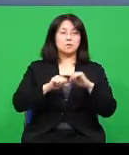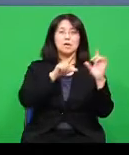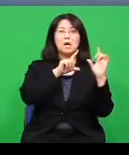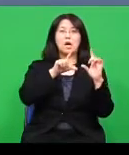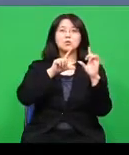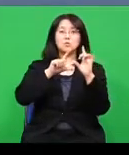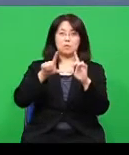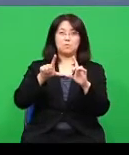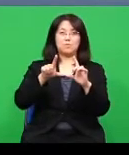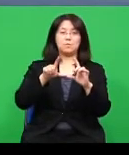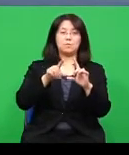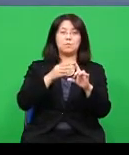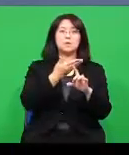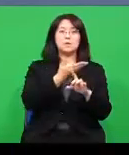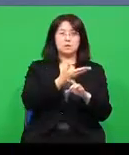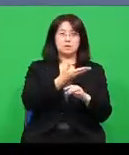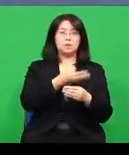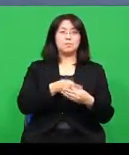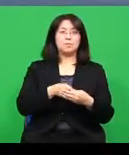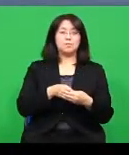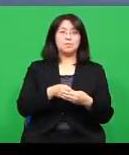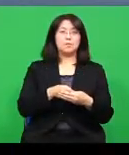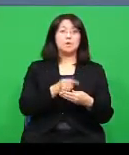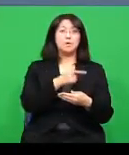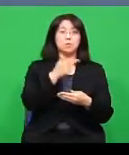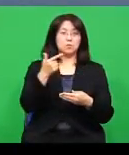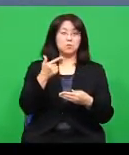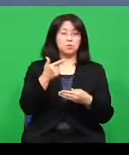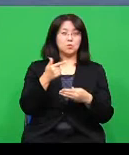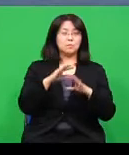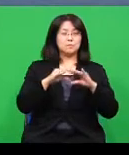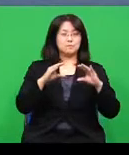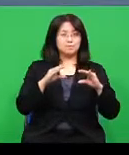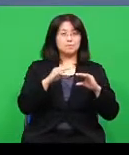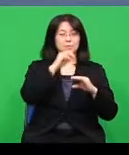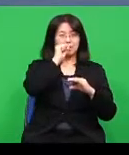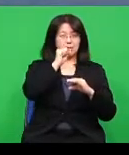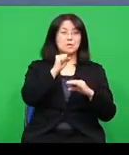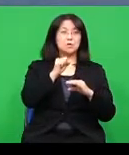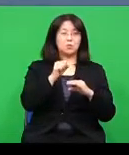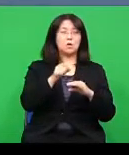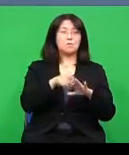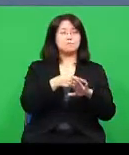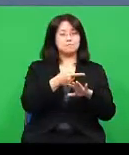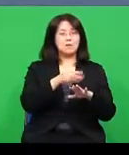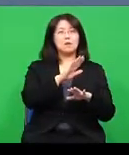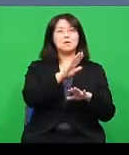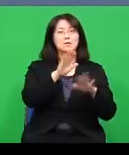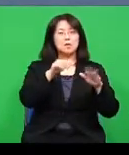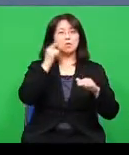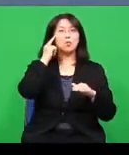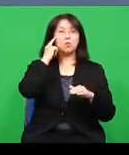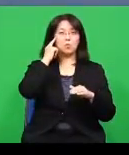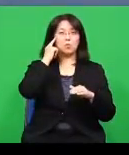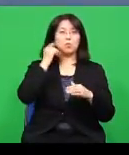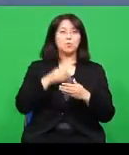られて、発言もされてましたし、それから非常にお人柄のいい方だったなと